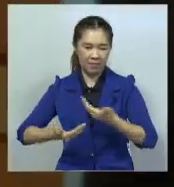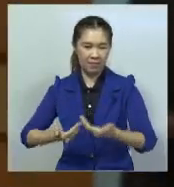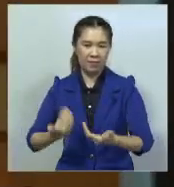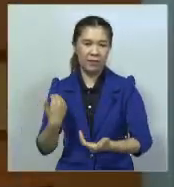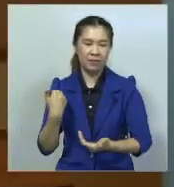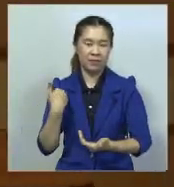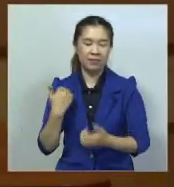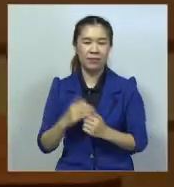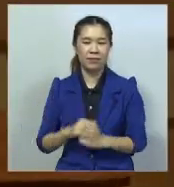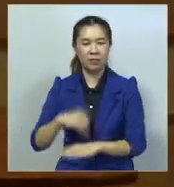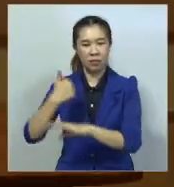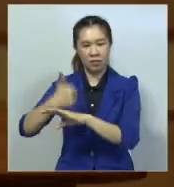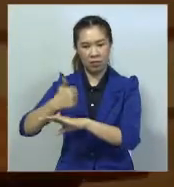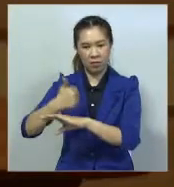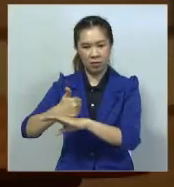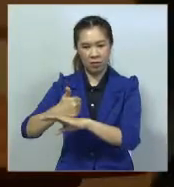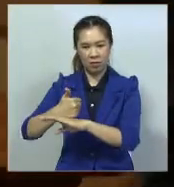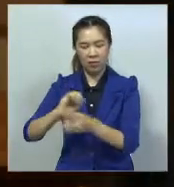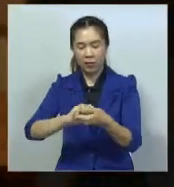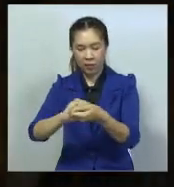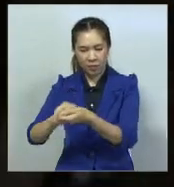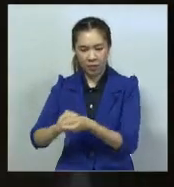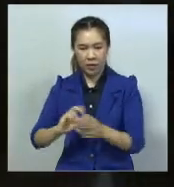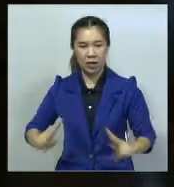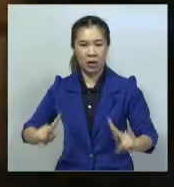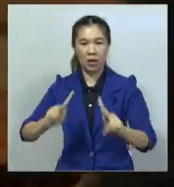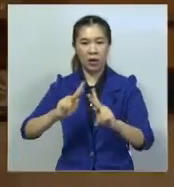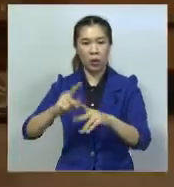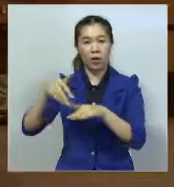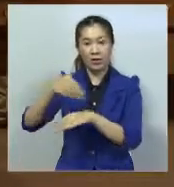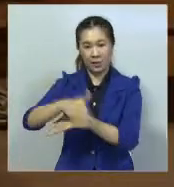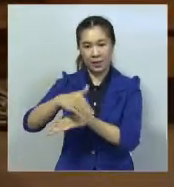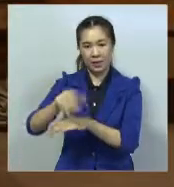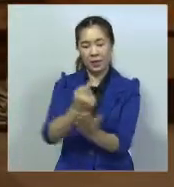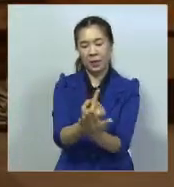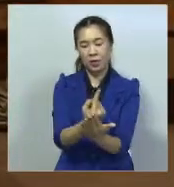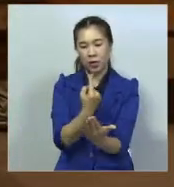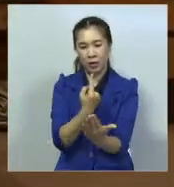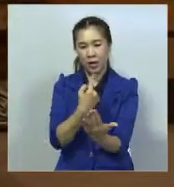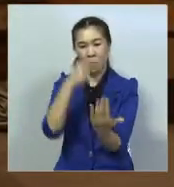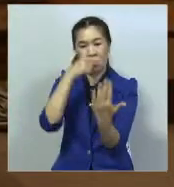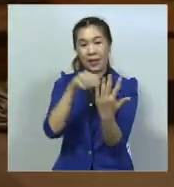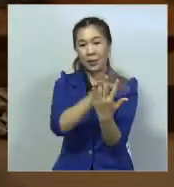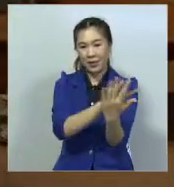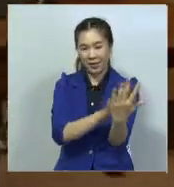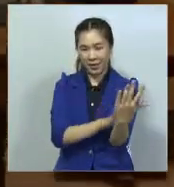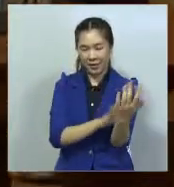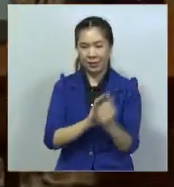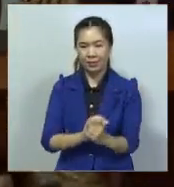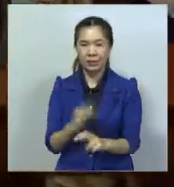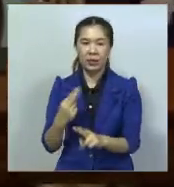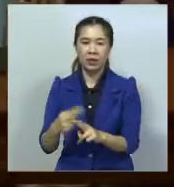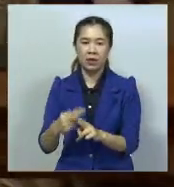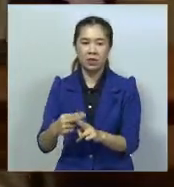มตรีพิทักษ์อธิบดีกรมความร่วมมือระหว่างประเทศกระทรวงการต่างประเทศเป็นตัวแทนลงนามฝ่ายไทยค่ะและนายพอล